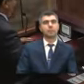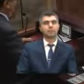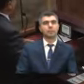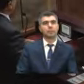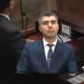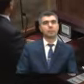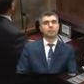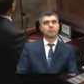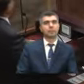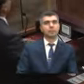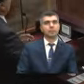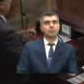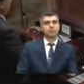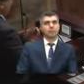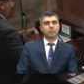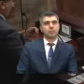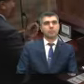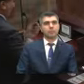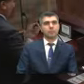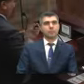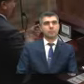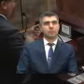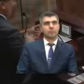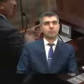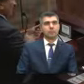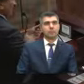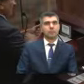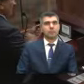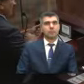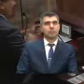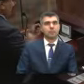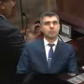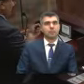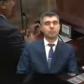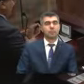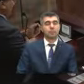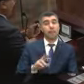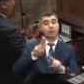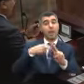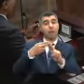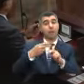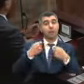السيدات والسادة النواب، ننتظر الرد للسيد رئيس الحكومة.